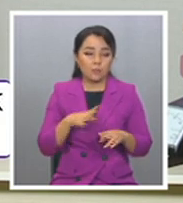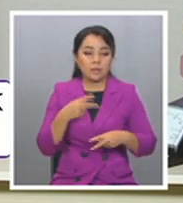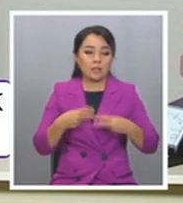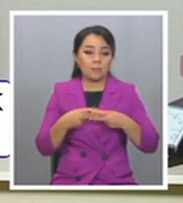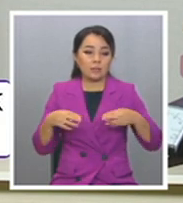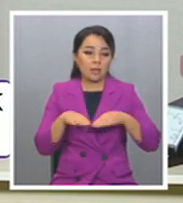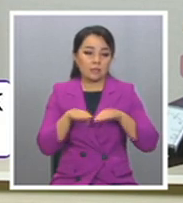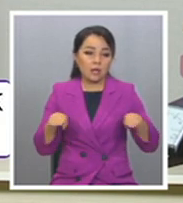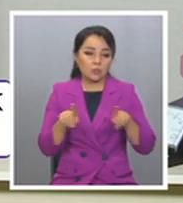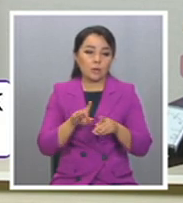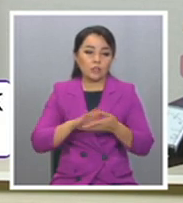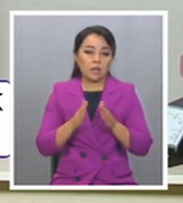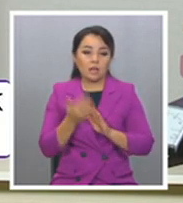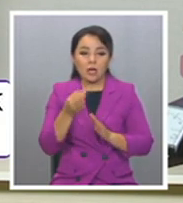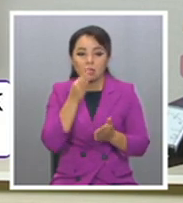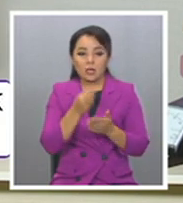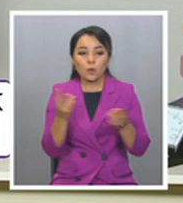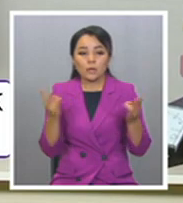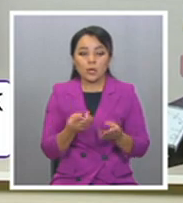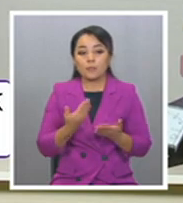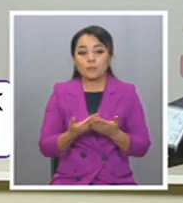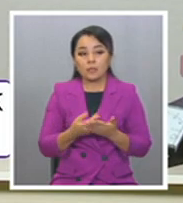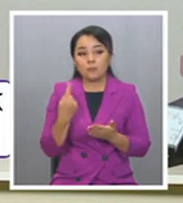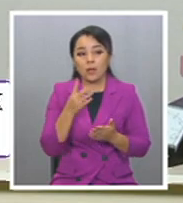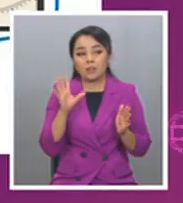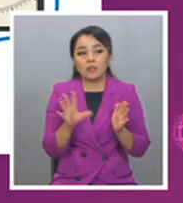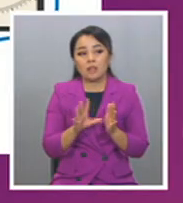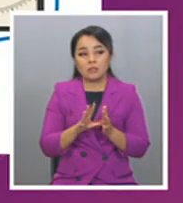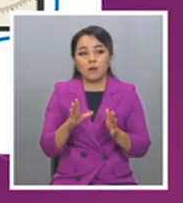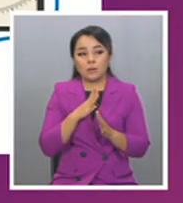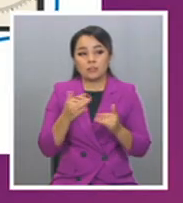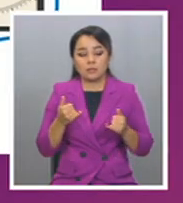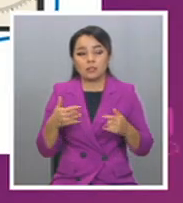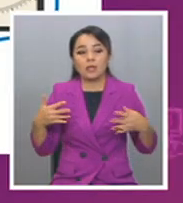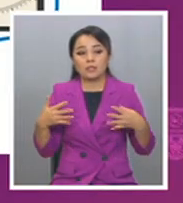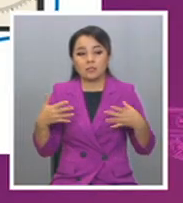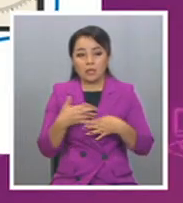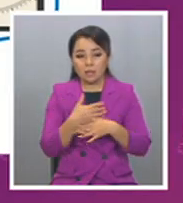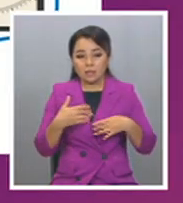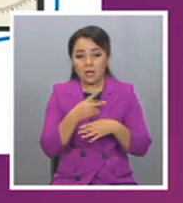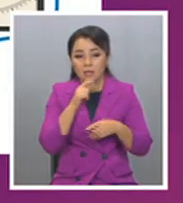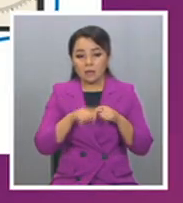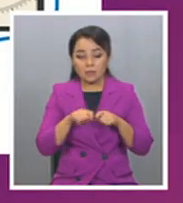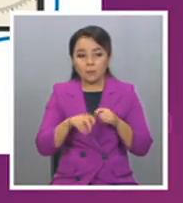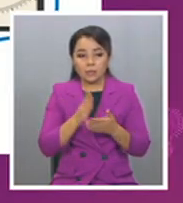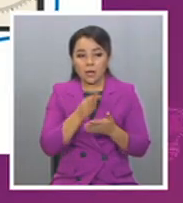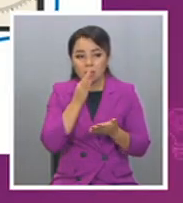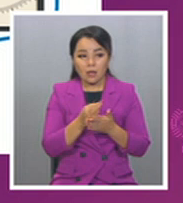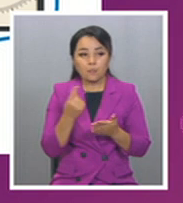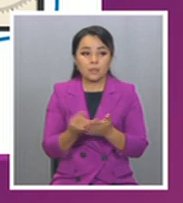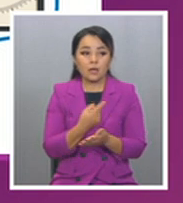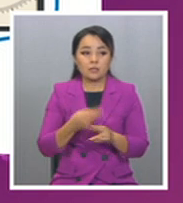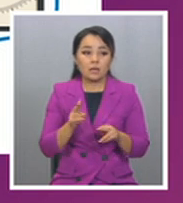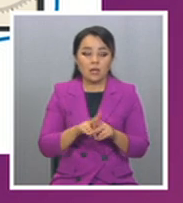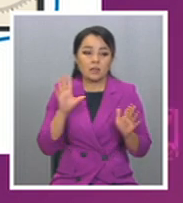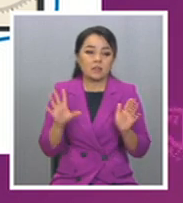жағдайдан ауытқытуымыз керек. Бірінші электромагниттік тербелістерге тоқталып өтейік. Ең алдымен конденсаторды